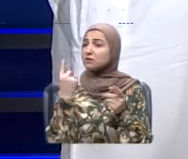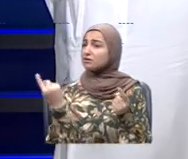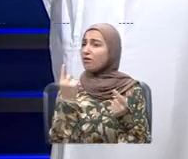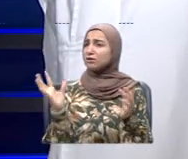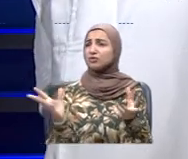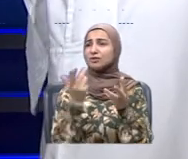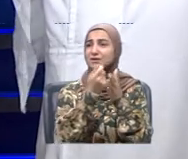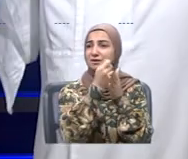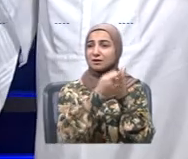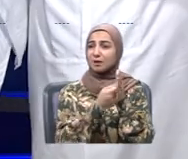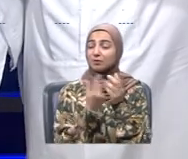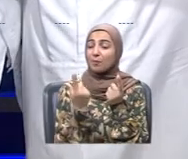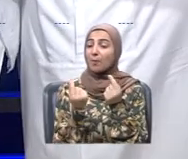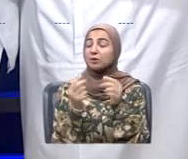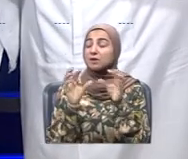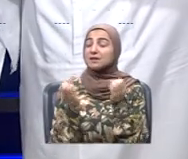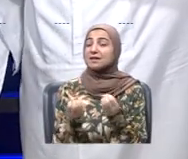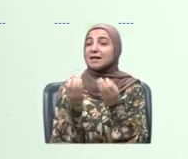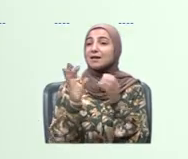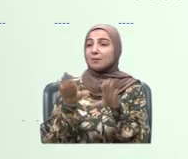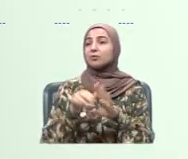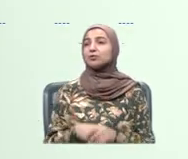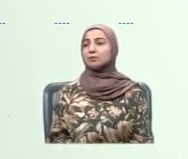الجودة التي ينشدها.